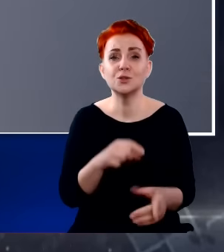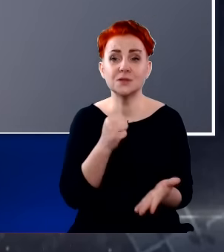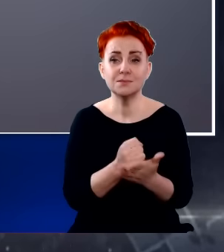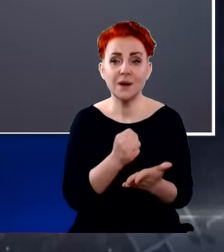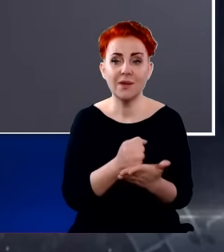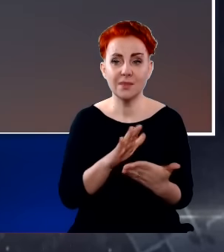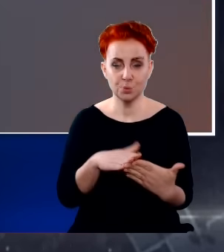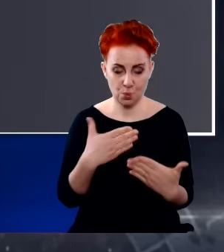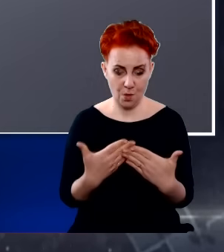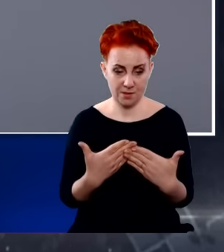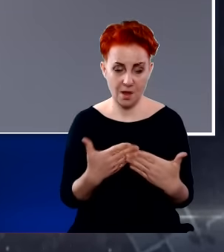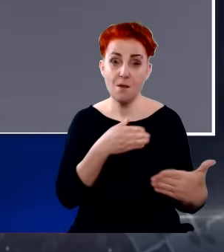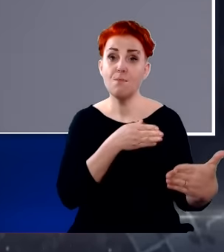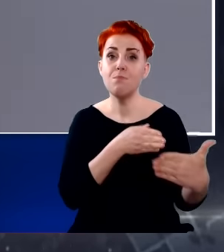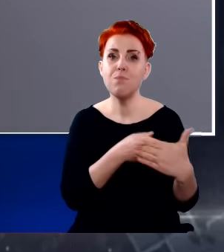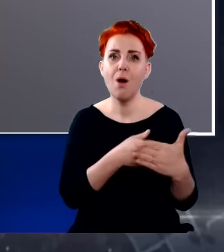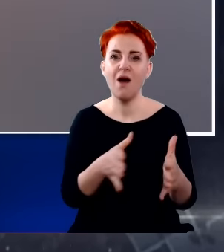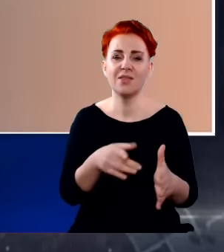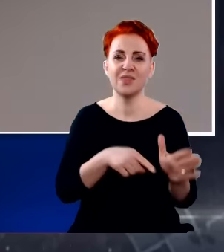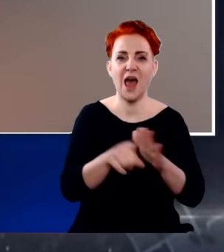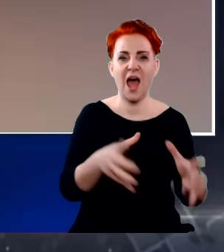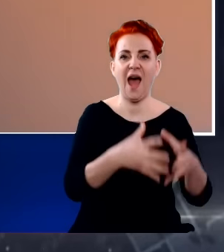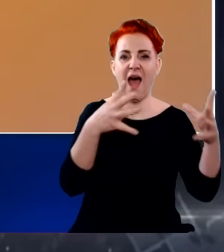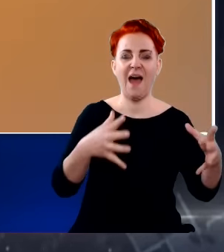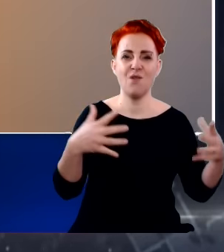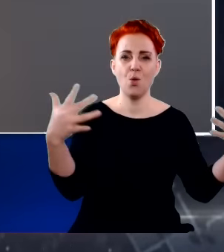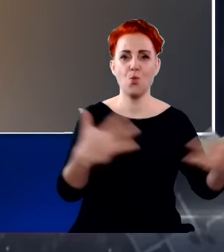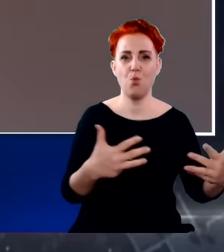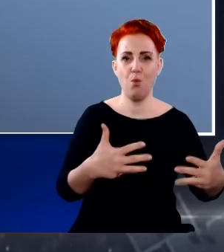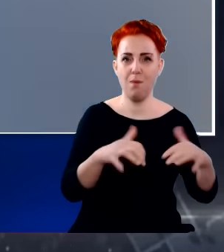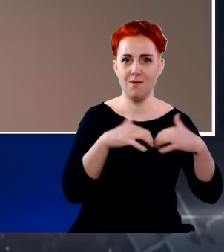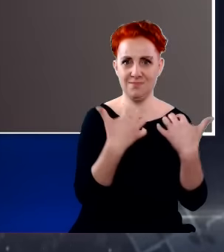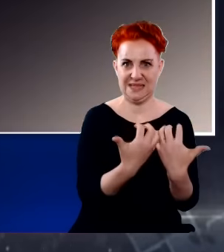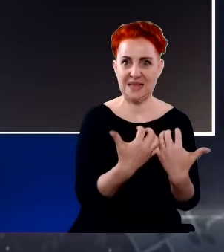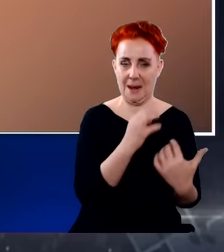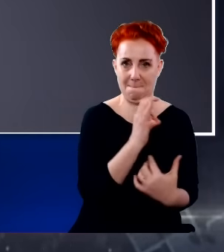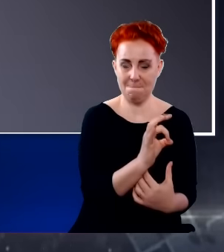chociażby blokowania największemu klubowi parlamentarnemu w tej kadencji Sejmu